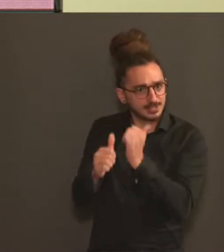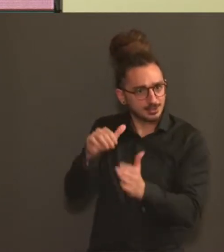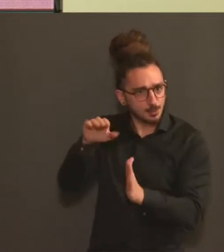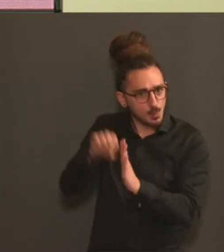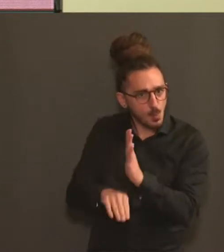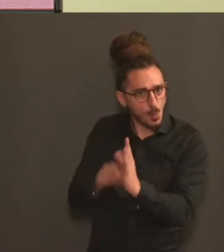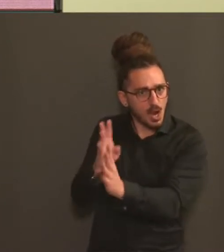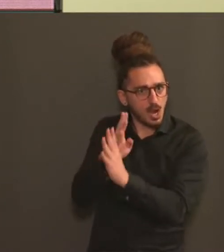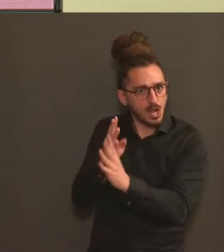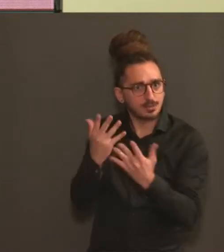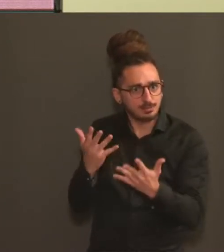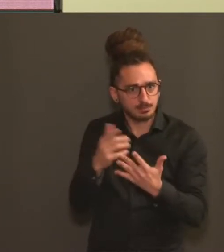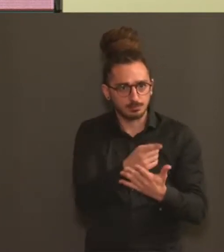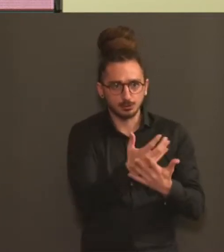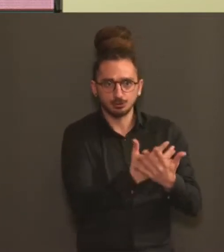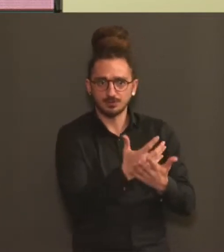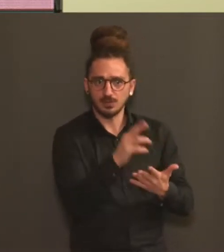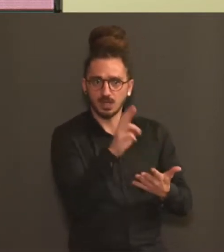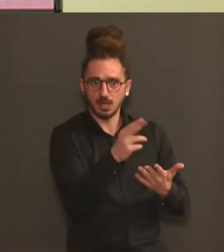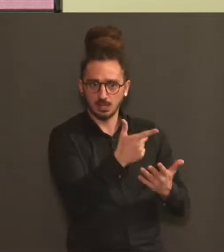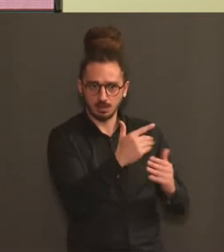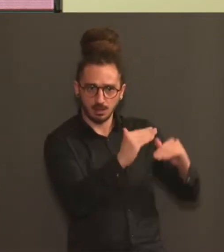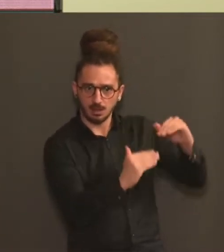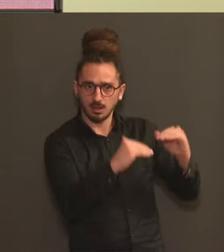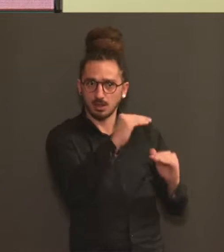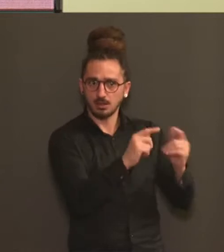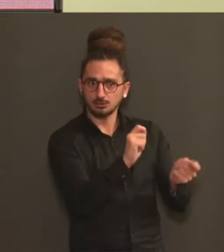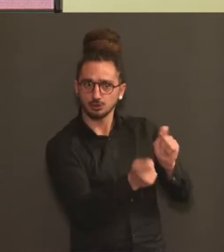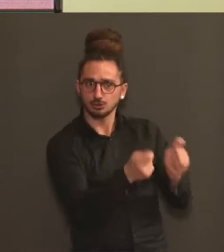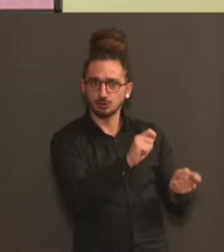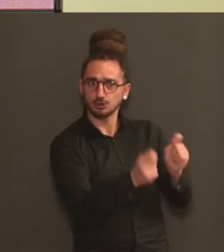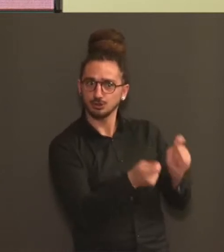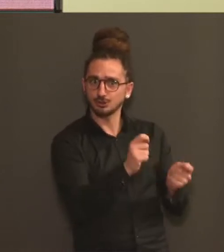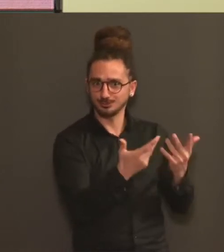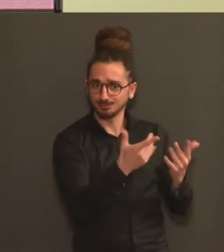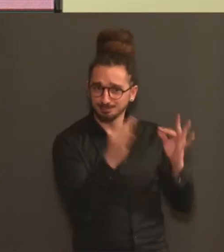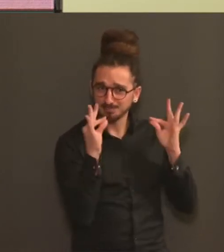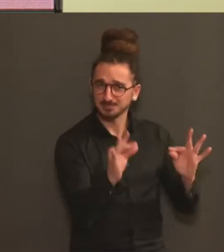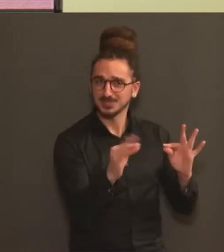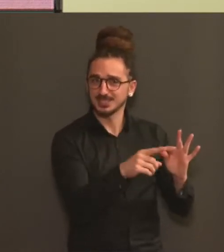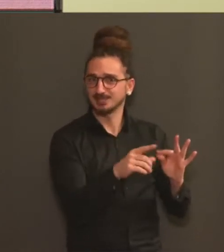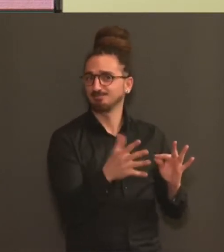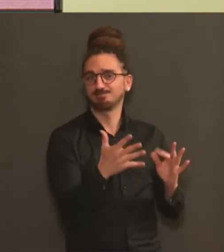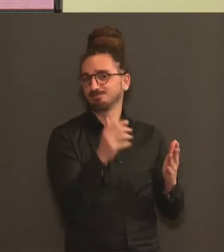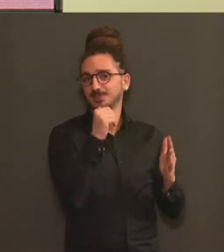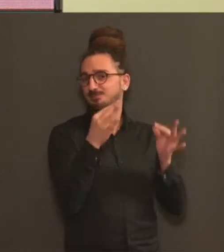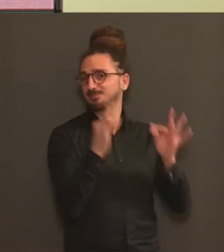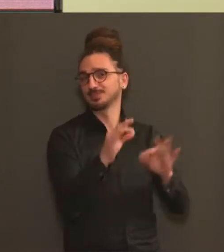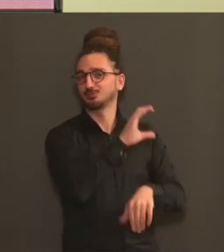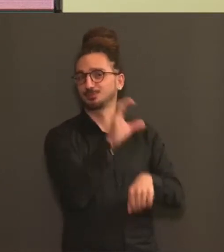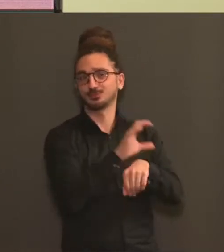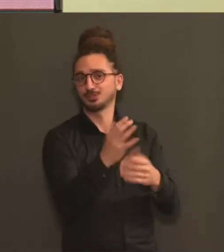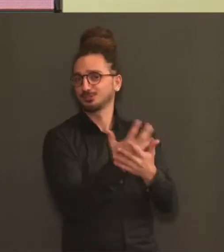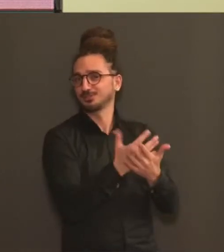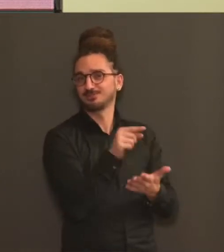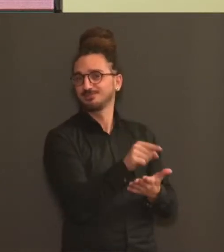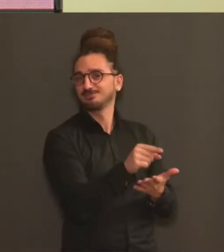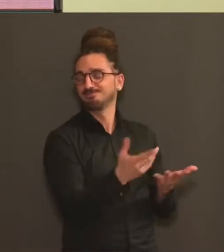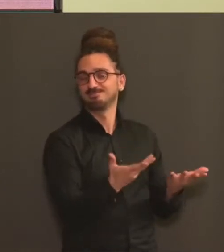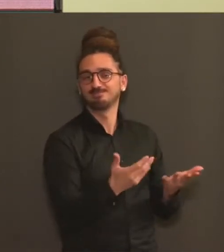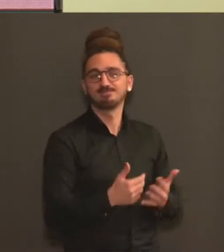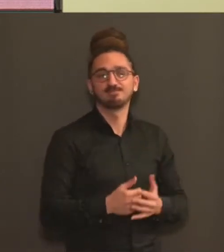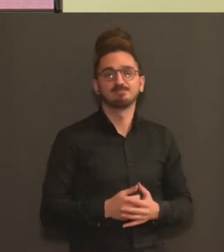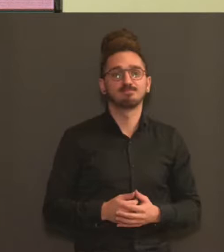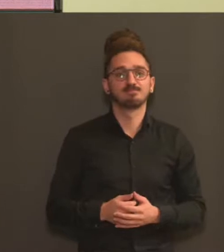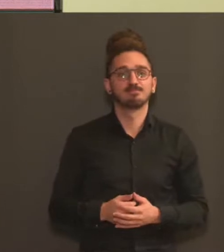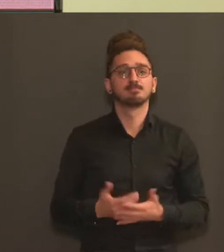être modifiés. Point positif, par contre, qu'il faut lui accorder, c'est comme il y a beaucoup de testings qui sont pratiqués sur